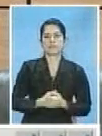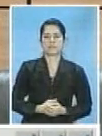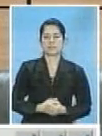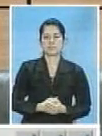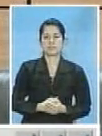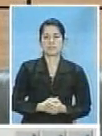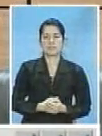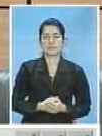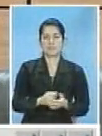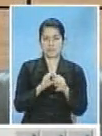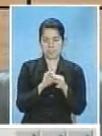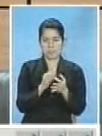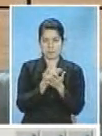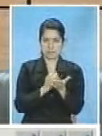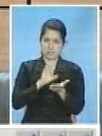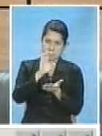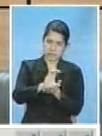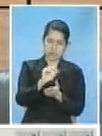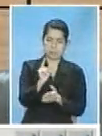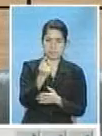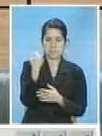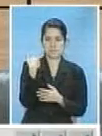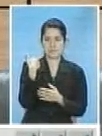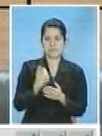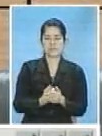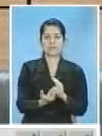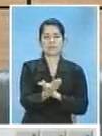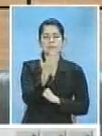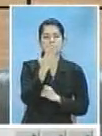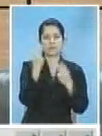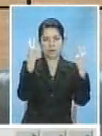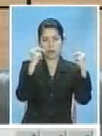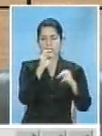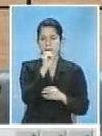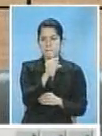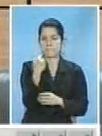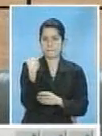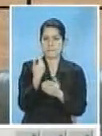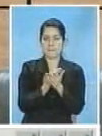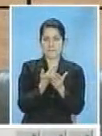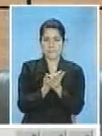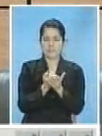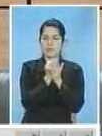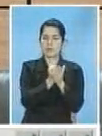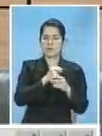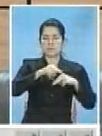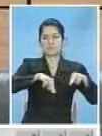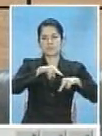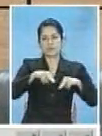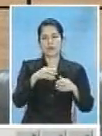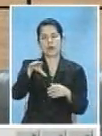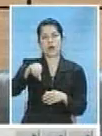ภาระในเรื่องของงบลงทุนใหม่ๆหรือว่าเมื่อเช้าที่ท่านนายกบอกว่าจะมาเยียวยาจะมาทำอะไรทั้งหลายเนี่ยเอาเงินที่